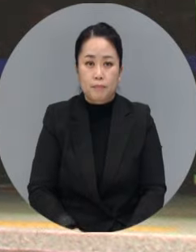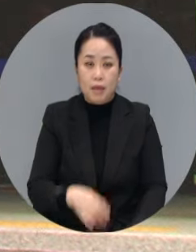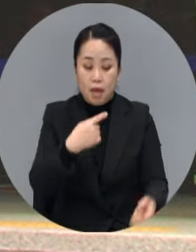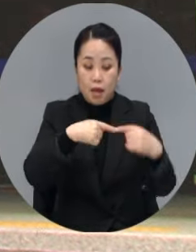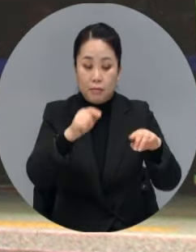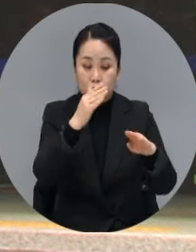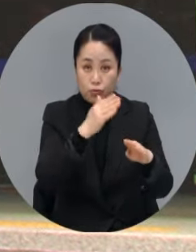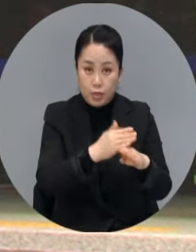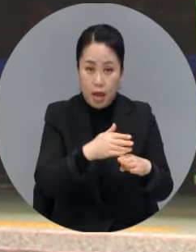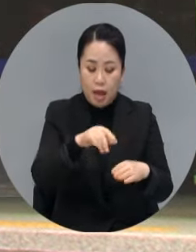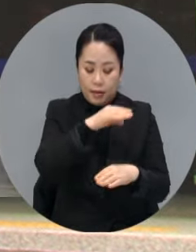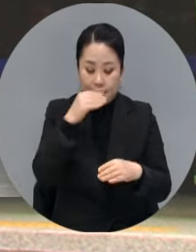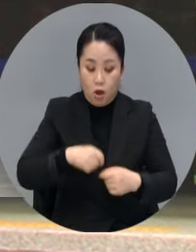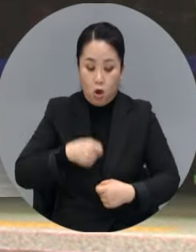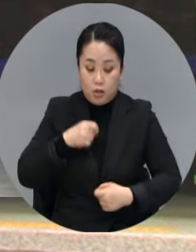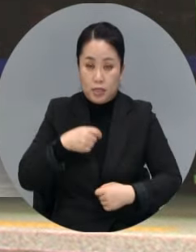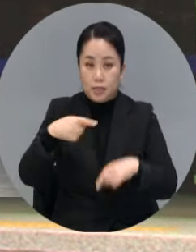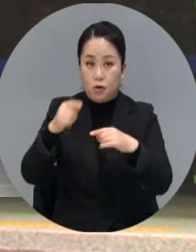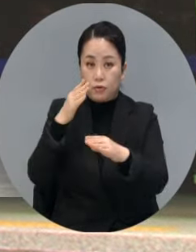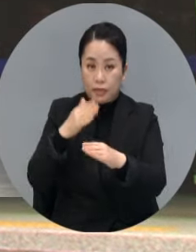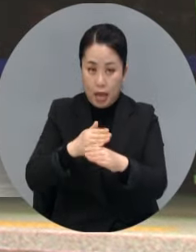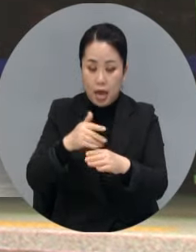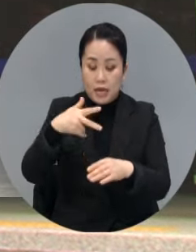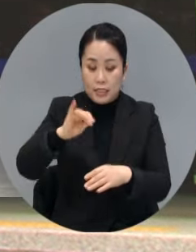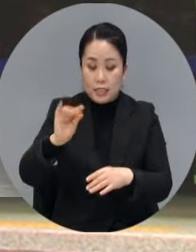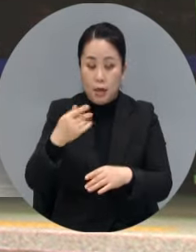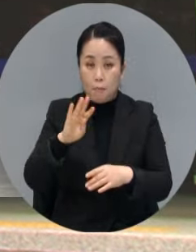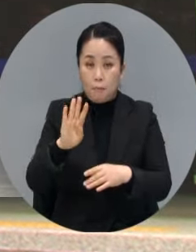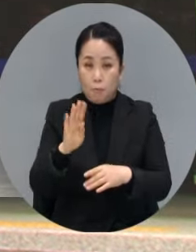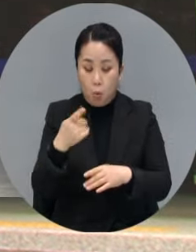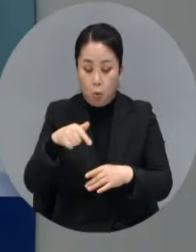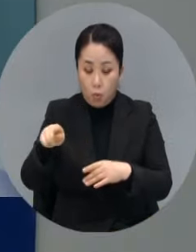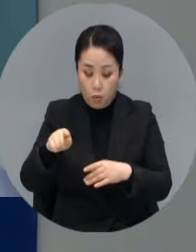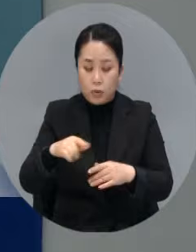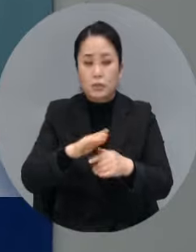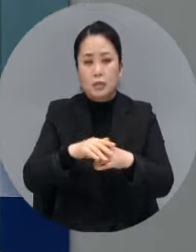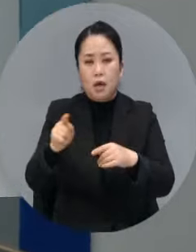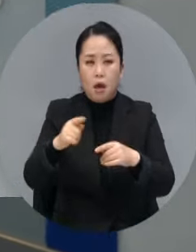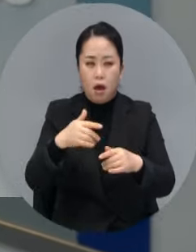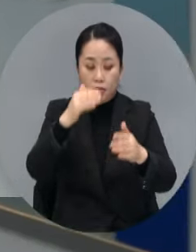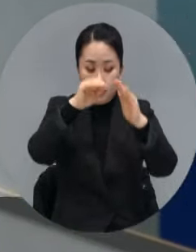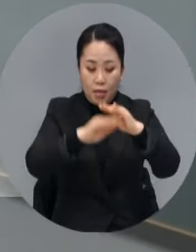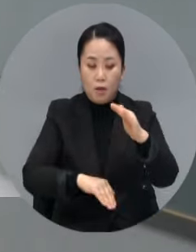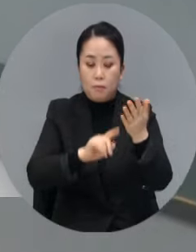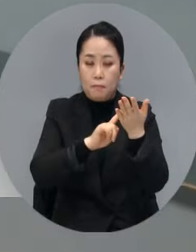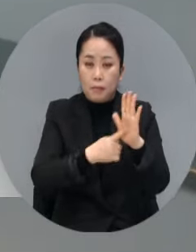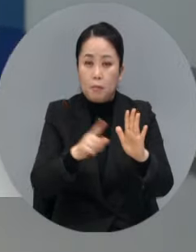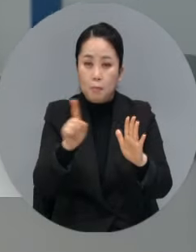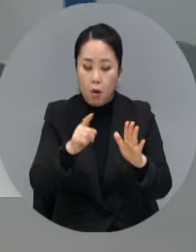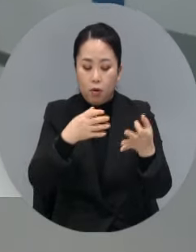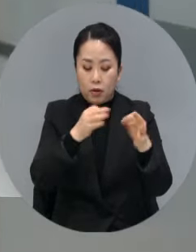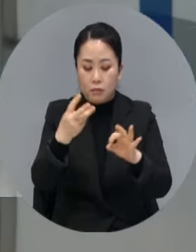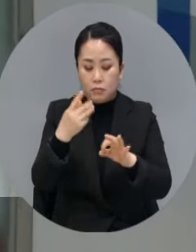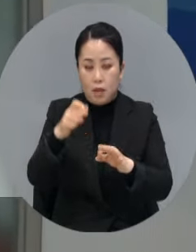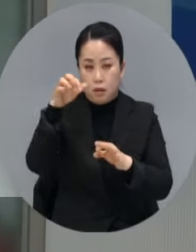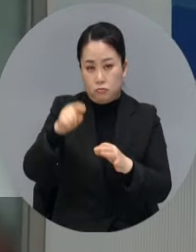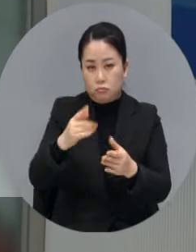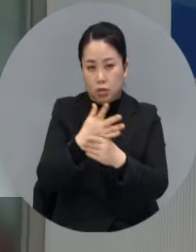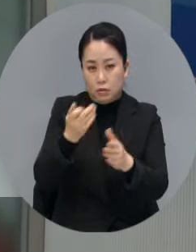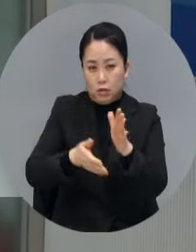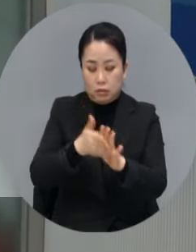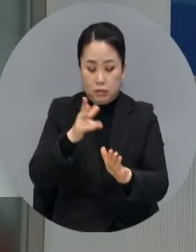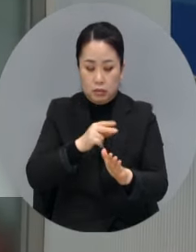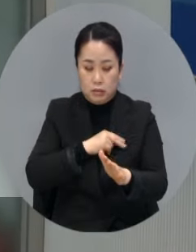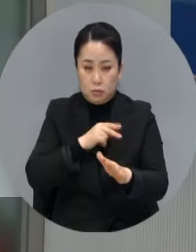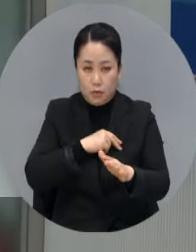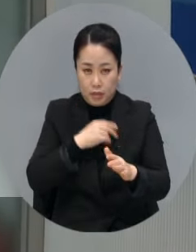더불어민주당과 정의당 진보당 경남도당은 논평을 내고 김태우 양산시 의원의 상습 성추행 사건과